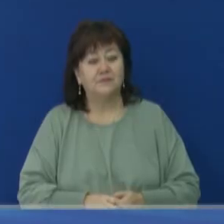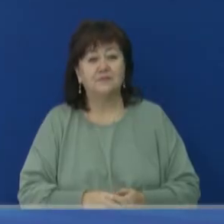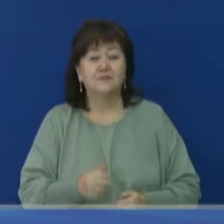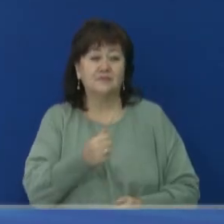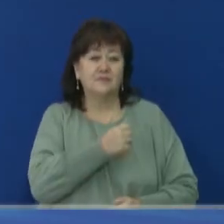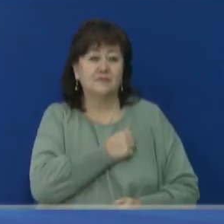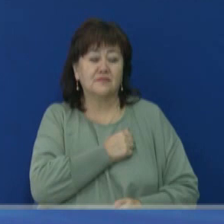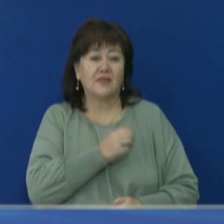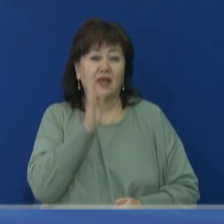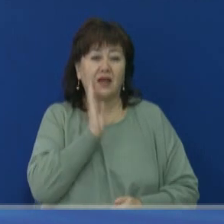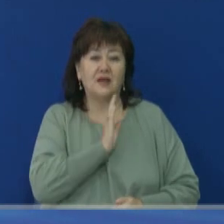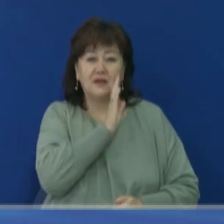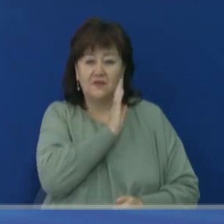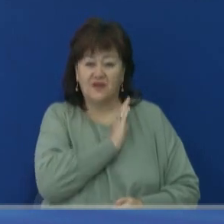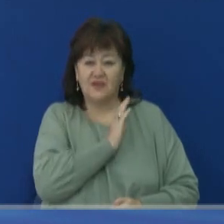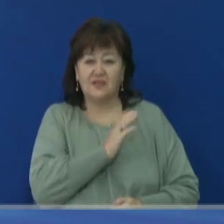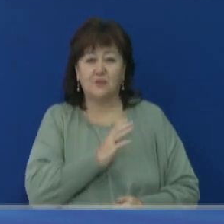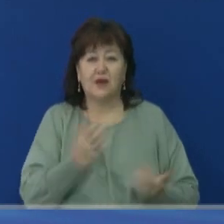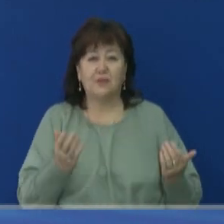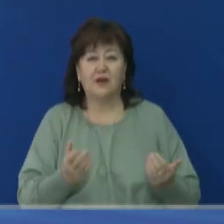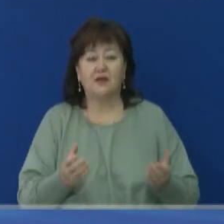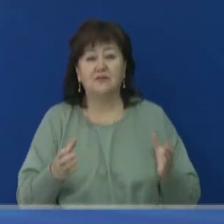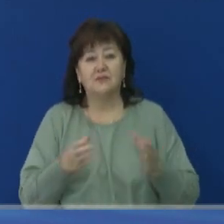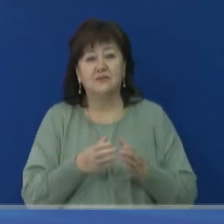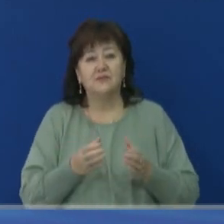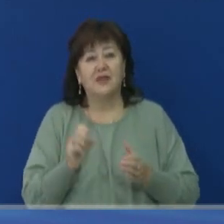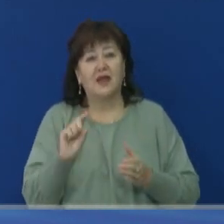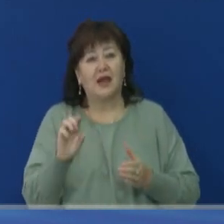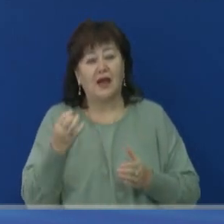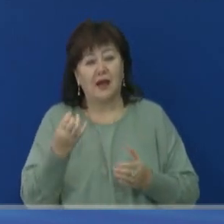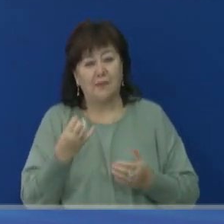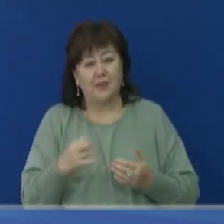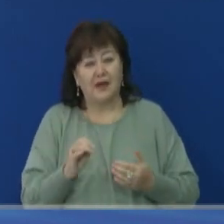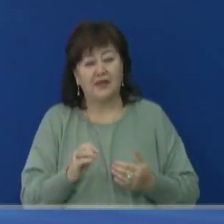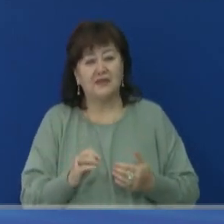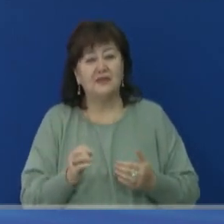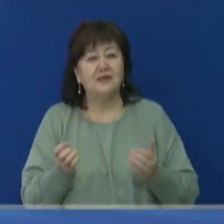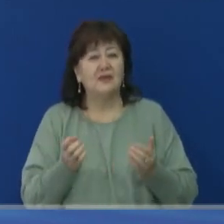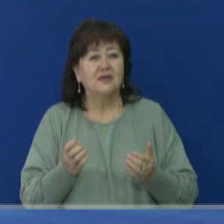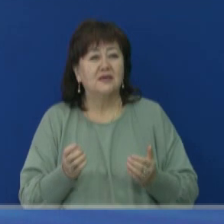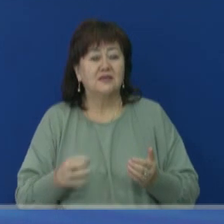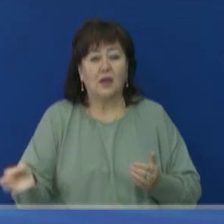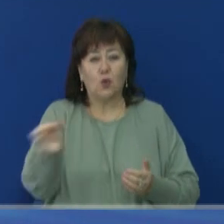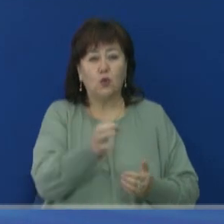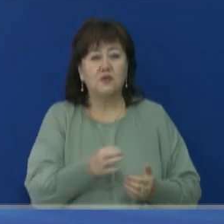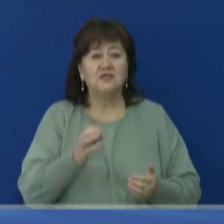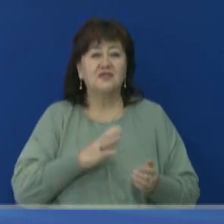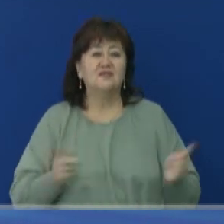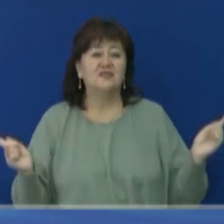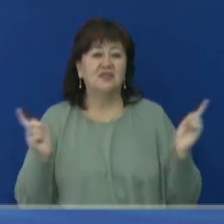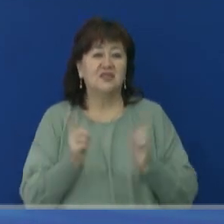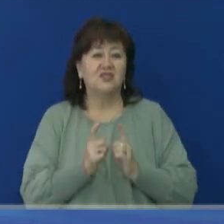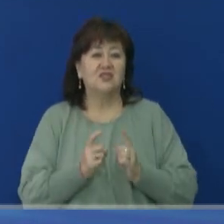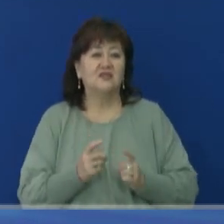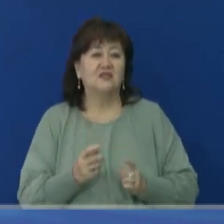Сарбаздар аналары республикалық қоғамдық ұйымның мүшесі Абай гарнизондағы әскери бөлімде болды. Шығыс өңілік қолбасшылығына қарасты